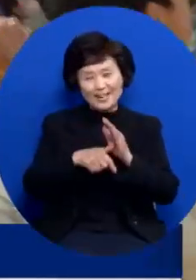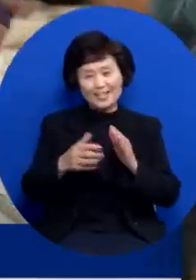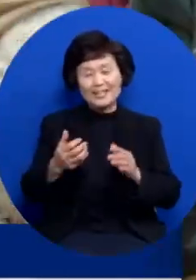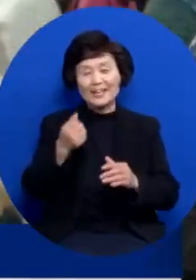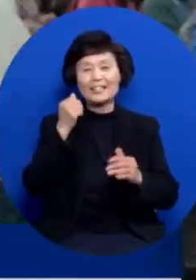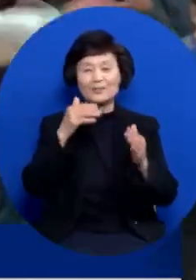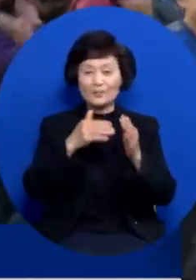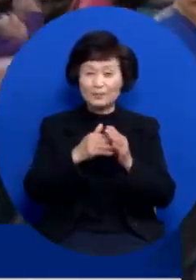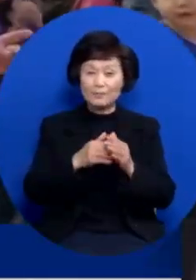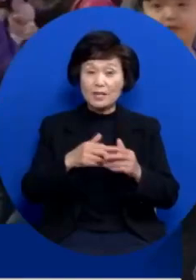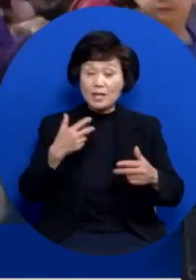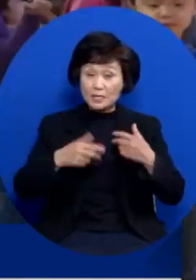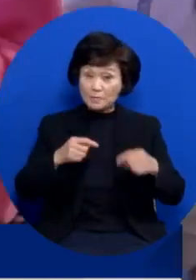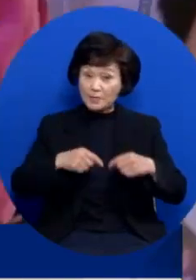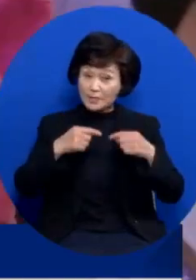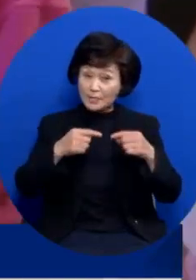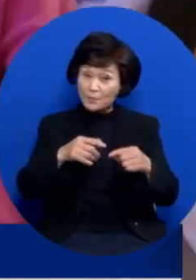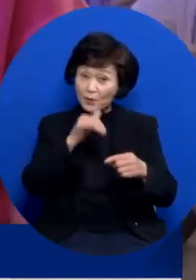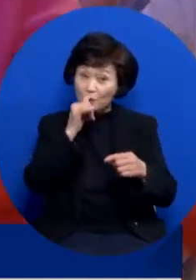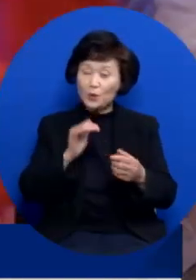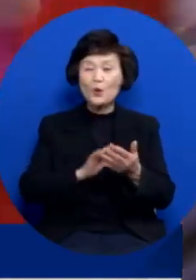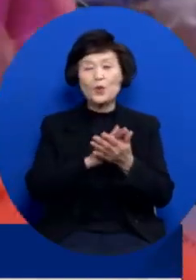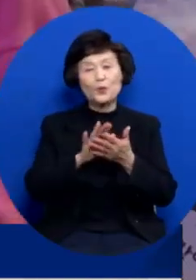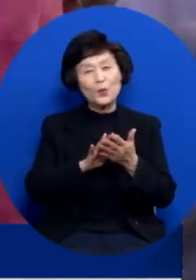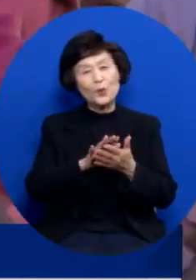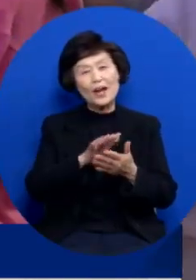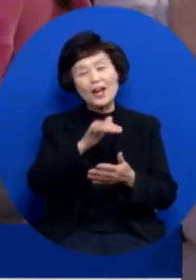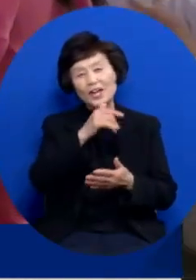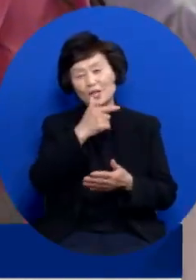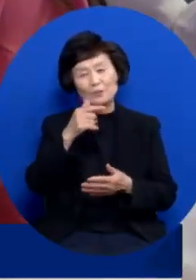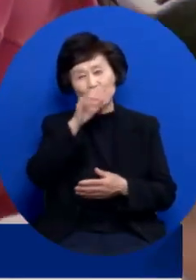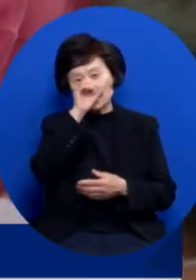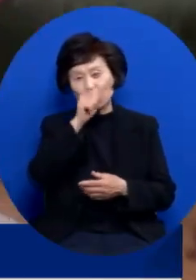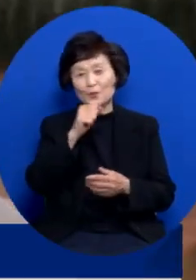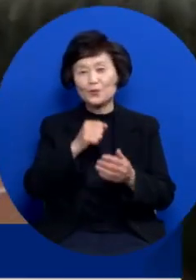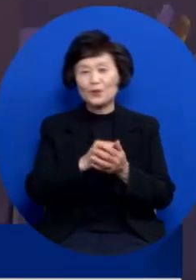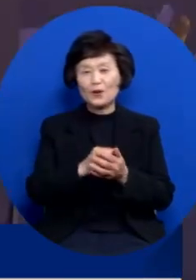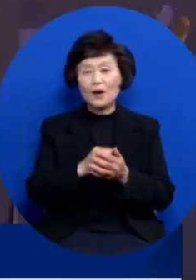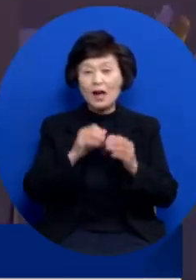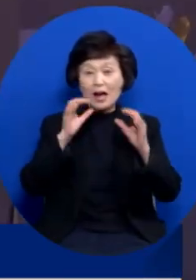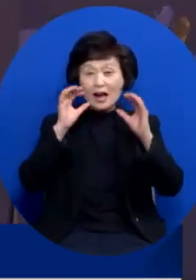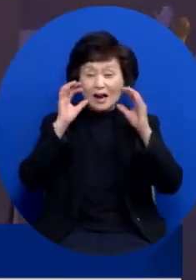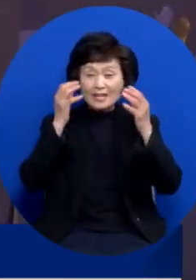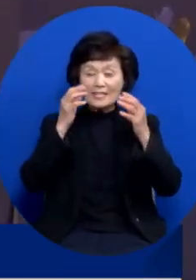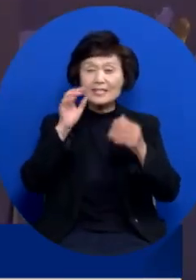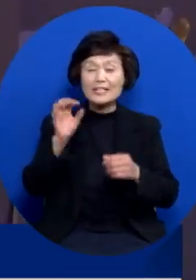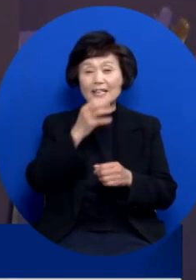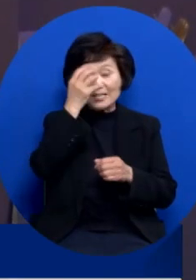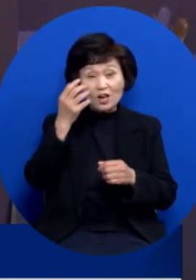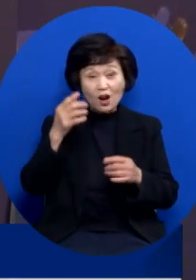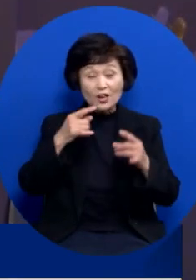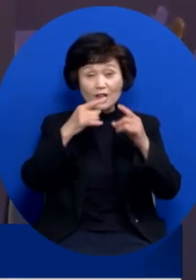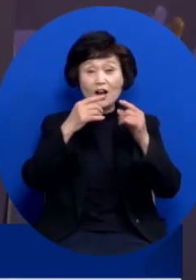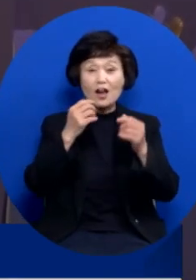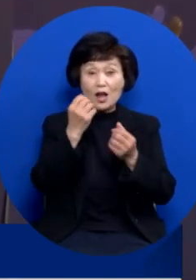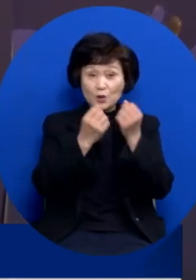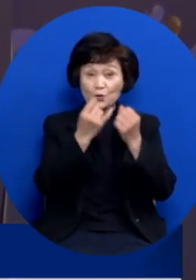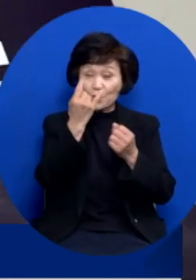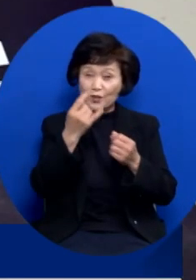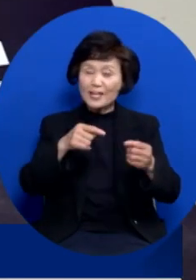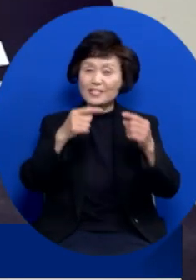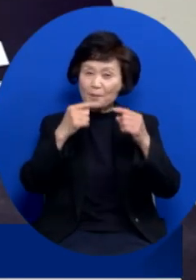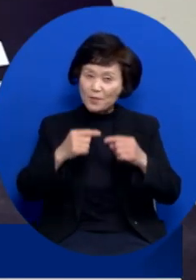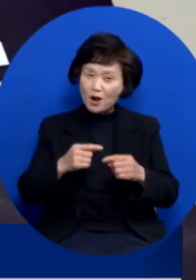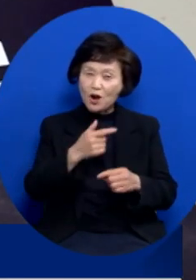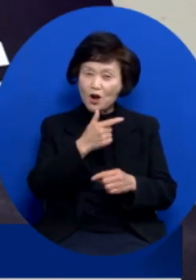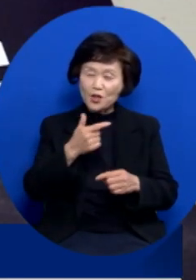참여하고 있어요. 놀게 해주고 그러는 게 재미있고 좋아요. 이 어성캠을 참여하고 있는데 때때마다 즐겁고